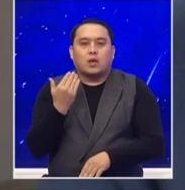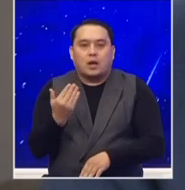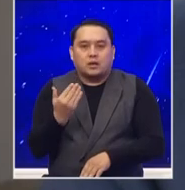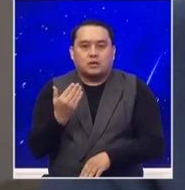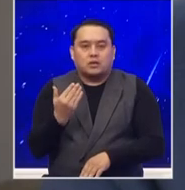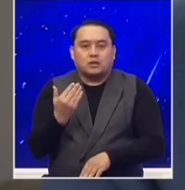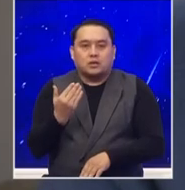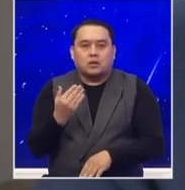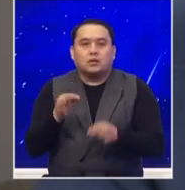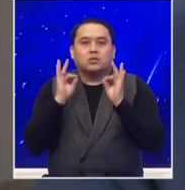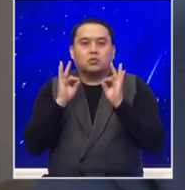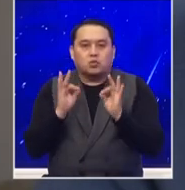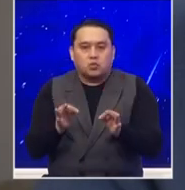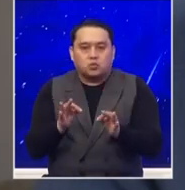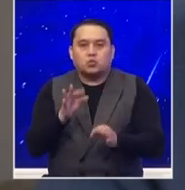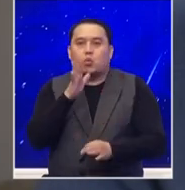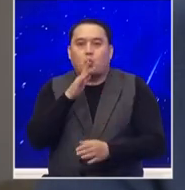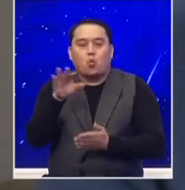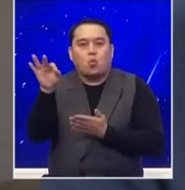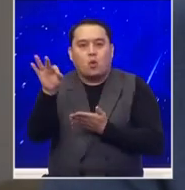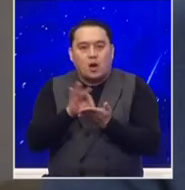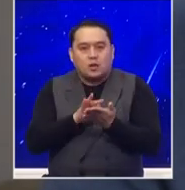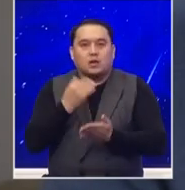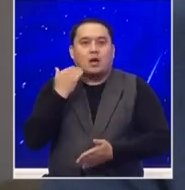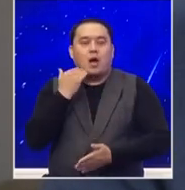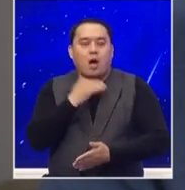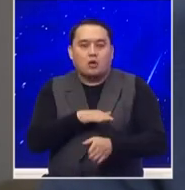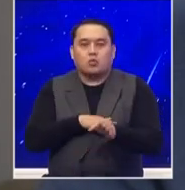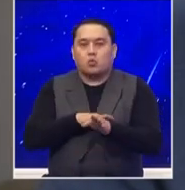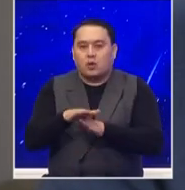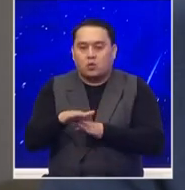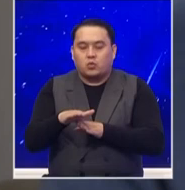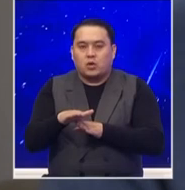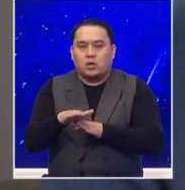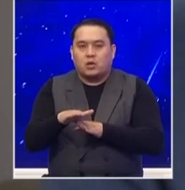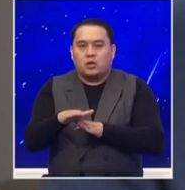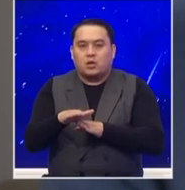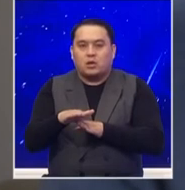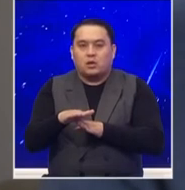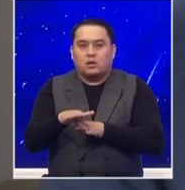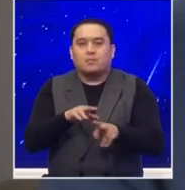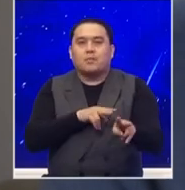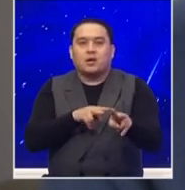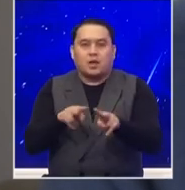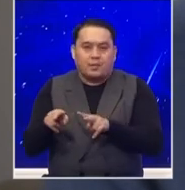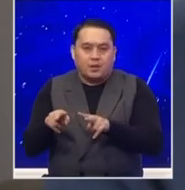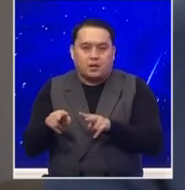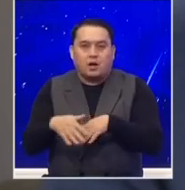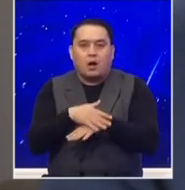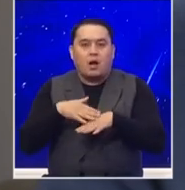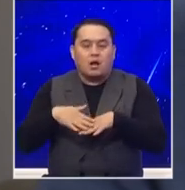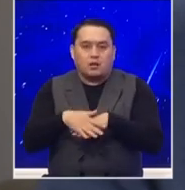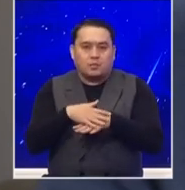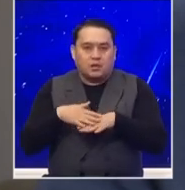Солардың дұрыс уақытылы, сапалы орындалуына бақылап, сол халықпен